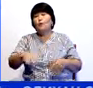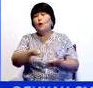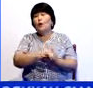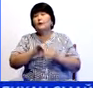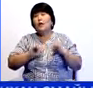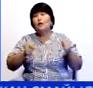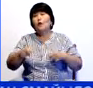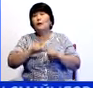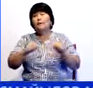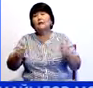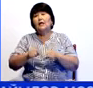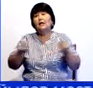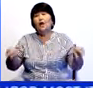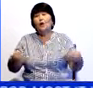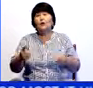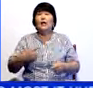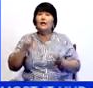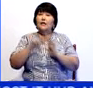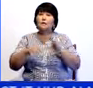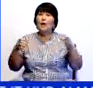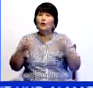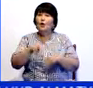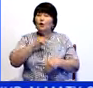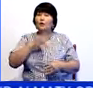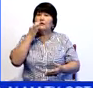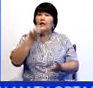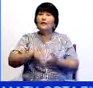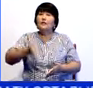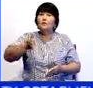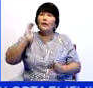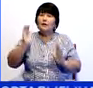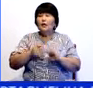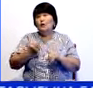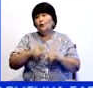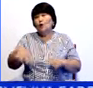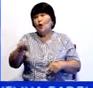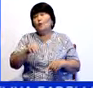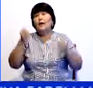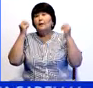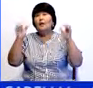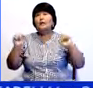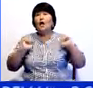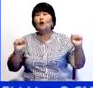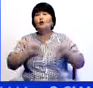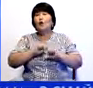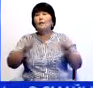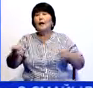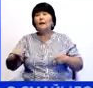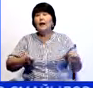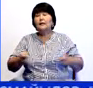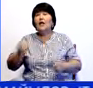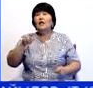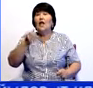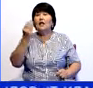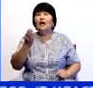даму басқармасының жанынан құрылған инспекциялық топ жұмыстарының есебі тыңдалды. Сондай-ақ облыстық мәдениет және спорт басқармасы